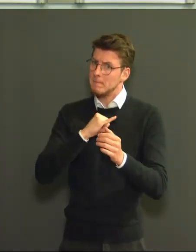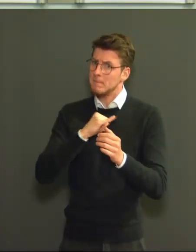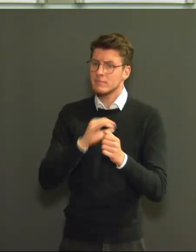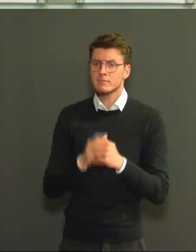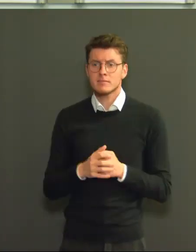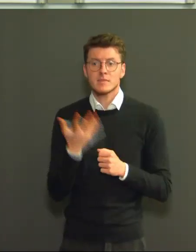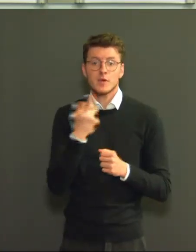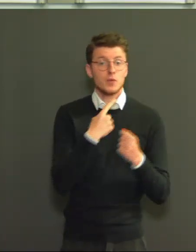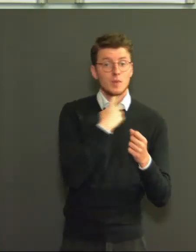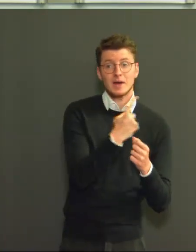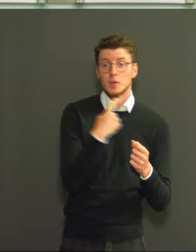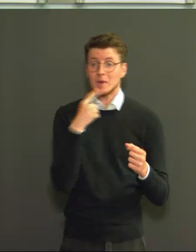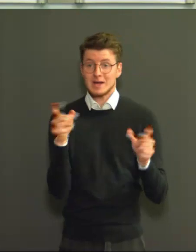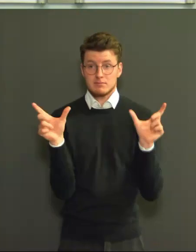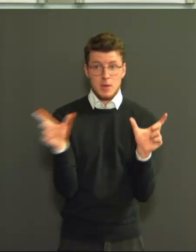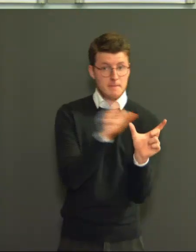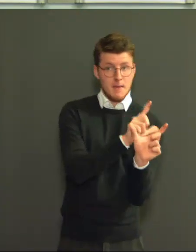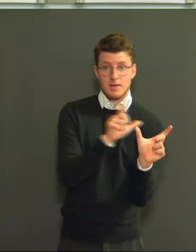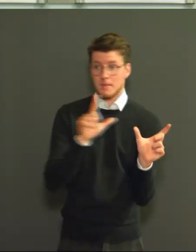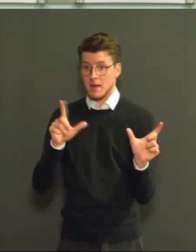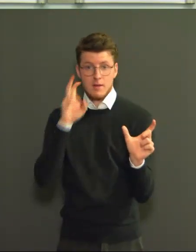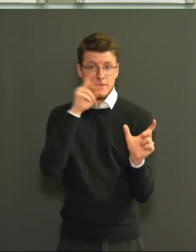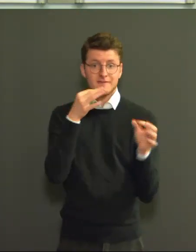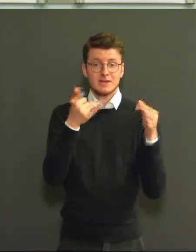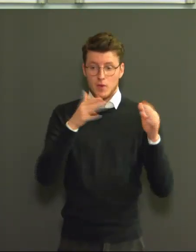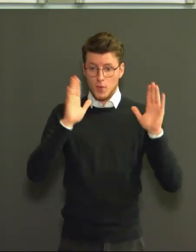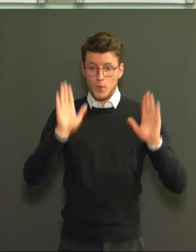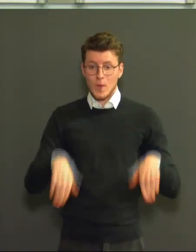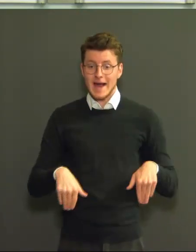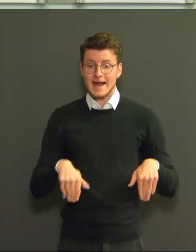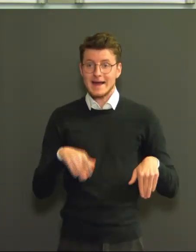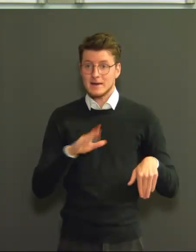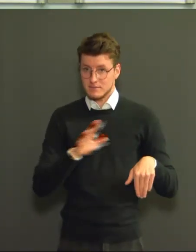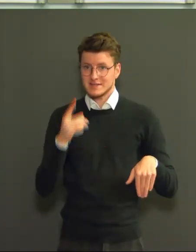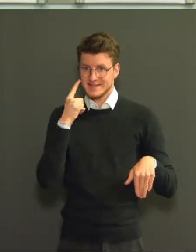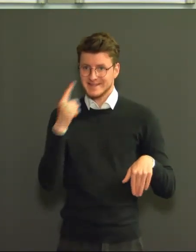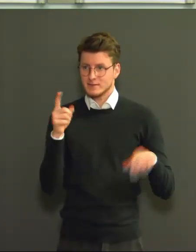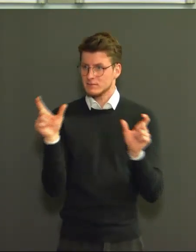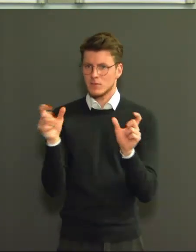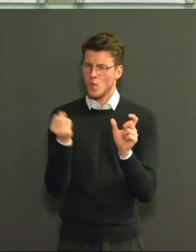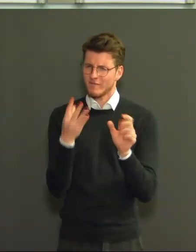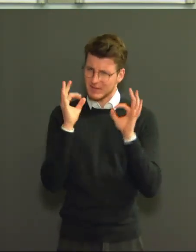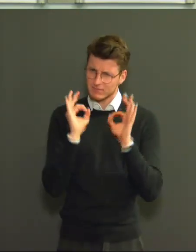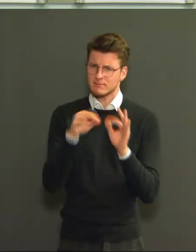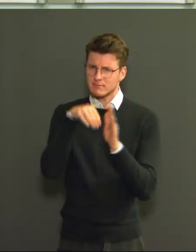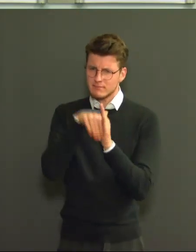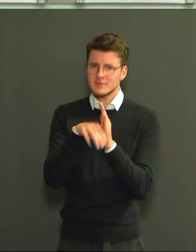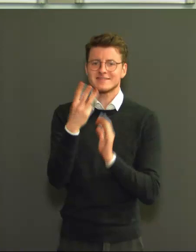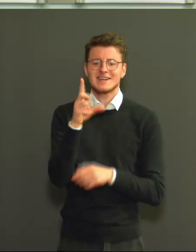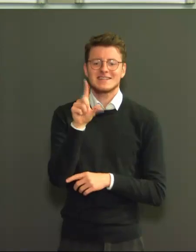maandagen uit de vergelijking weglaten, zien we immers nog steeds een daling van 13%.